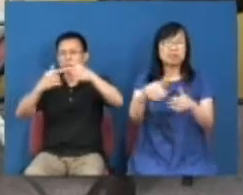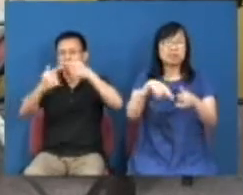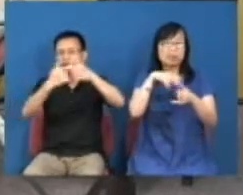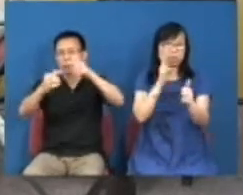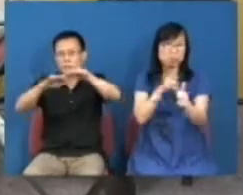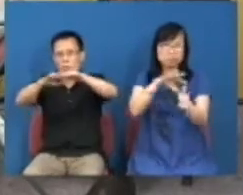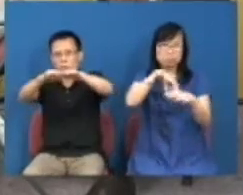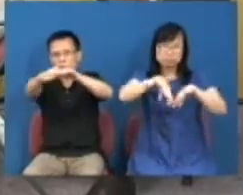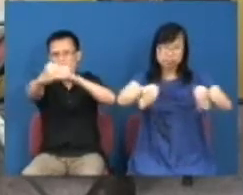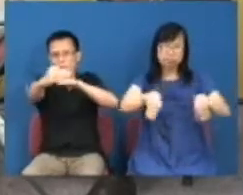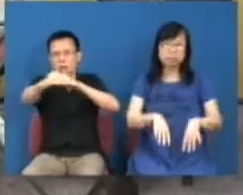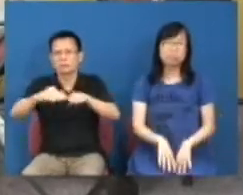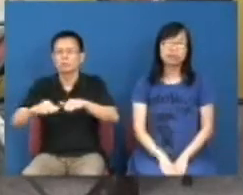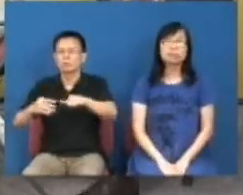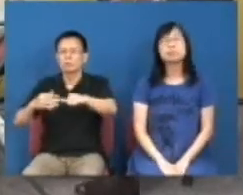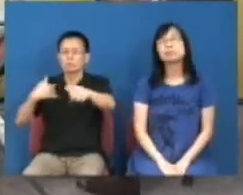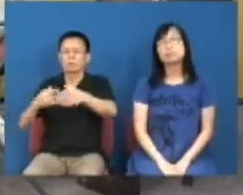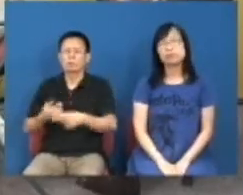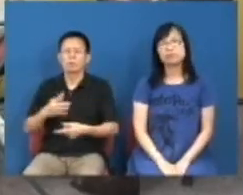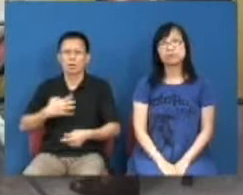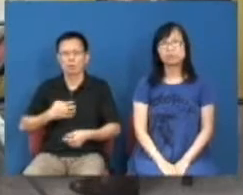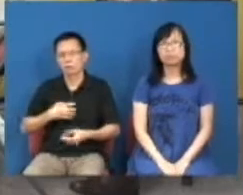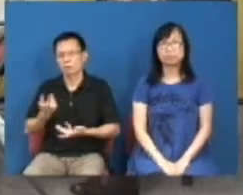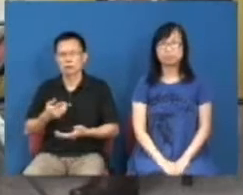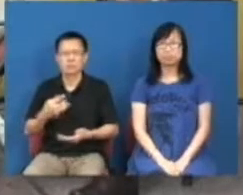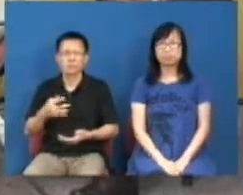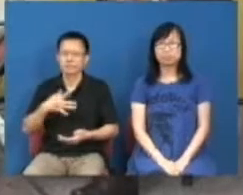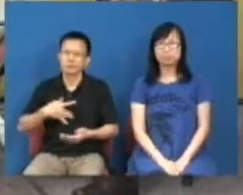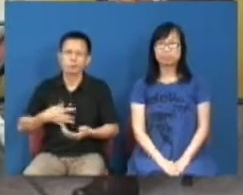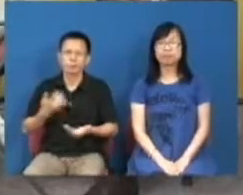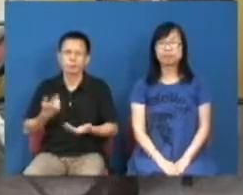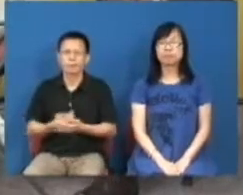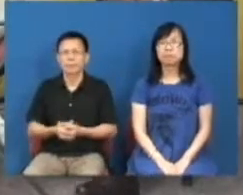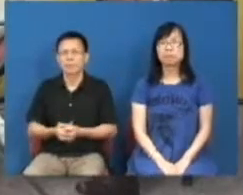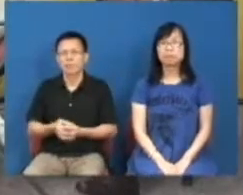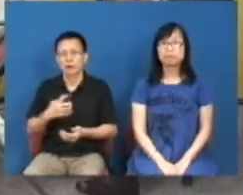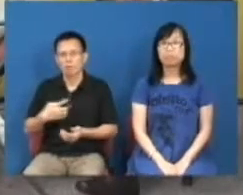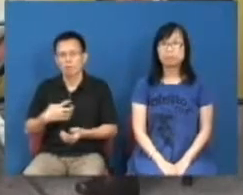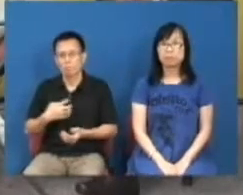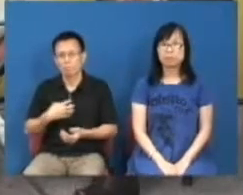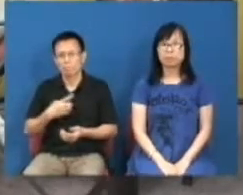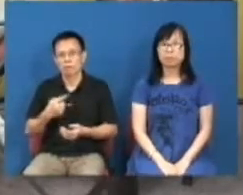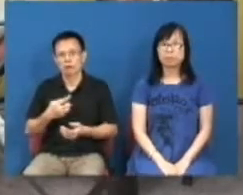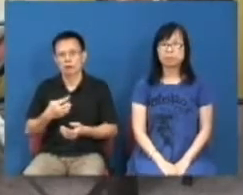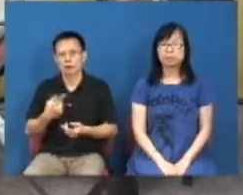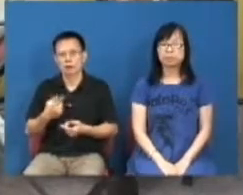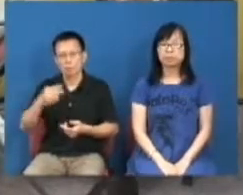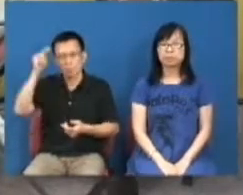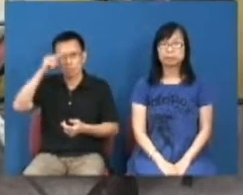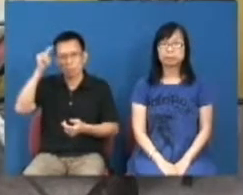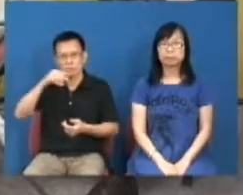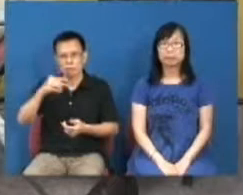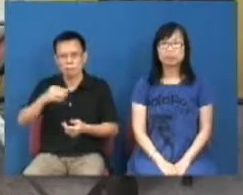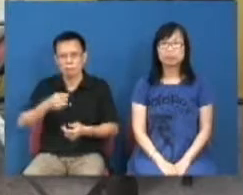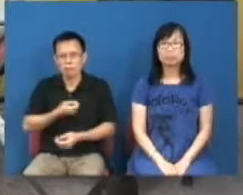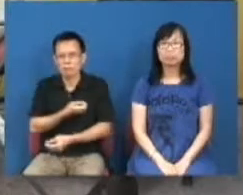啊！ okay. 啊，咁但係都覺得好無謂啦，好無謂啦嚇。咁、其實我哋經常咧，我哋身邊